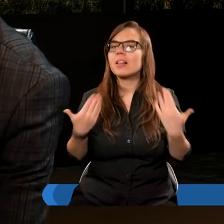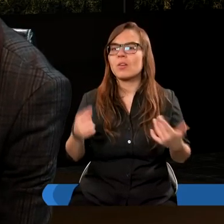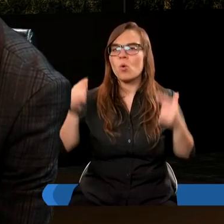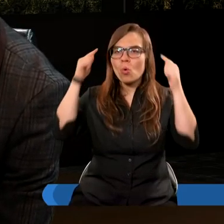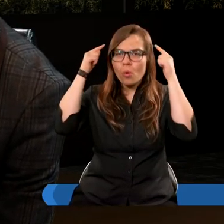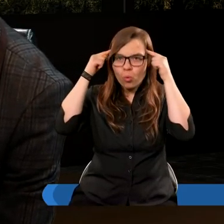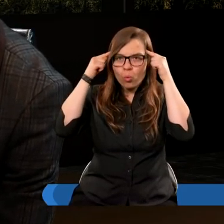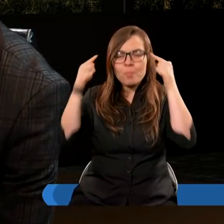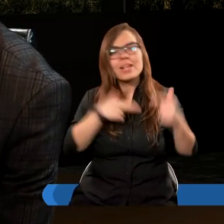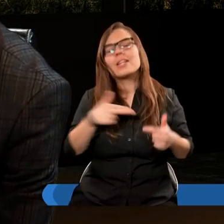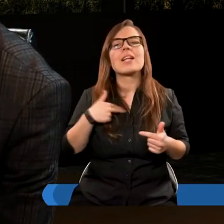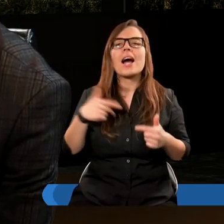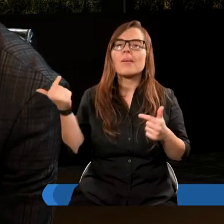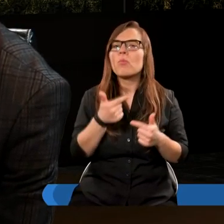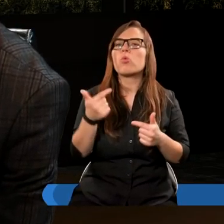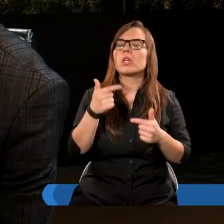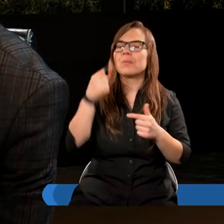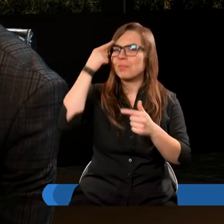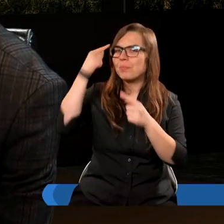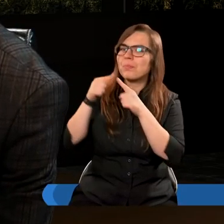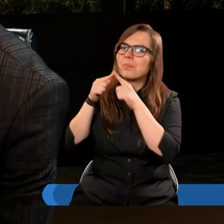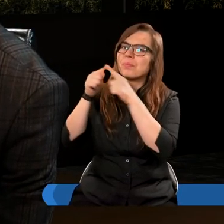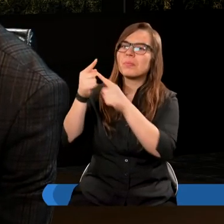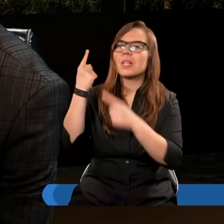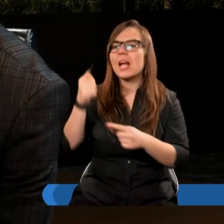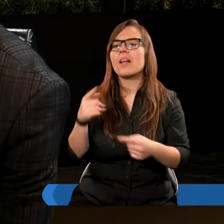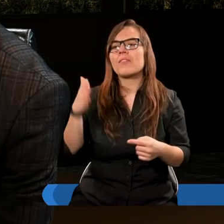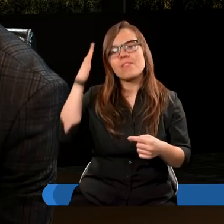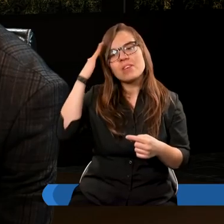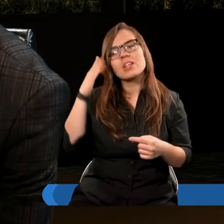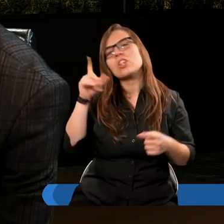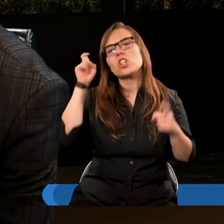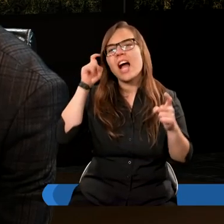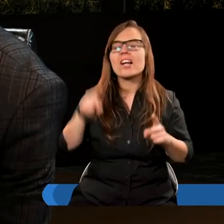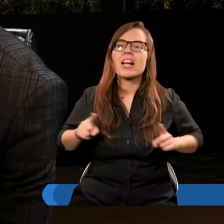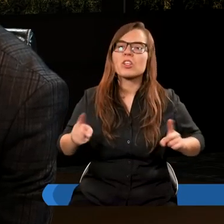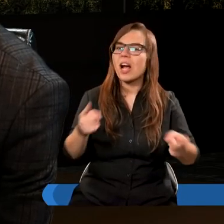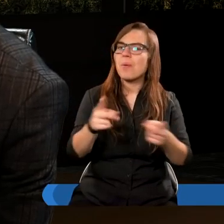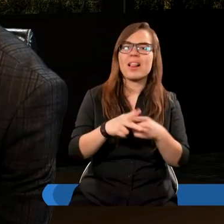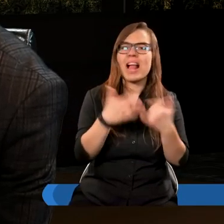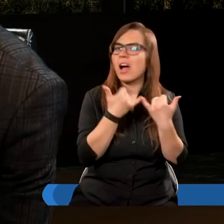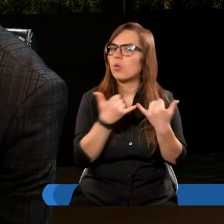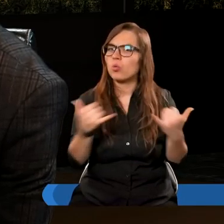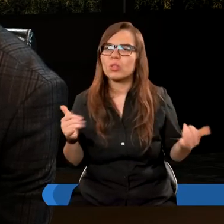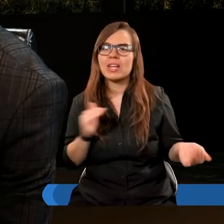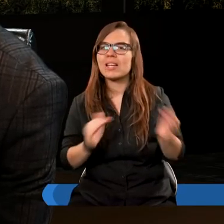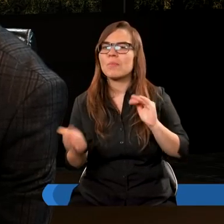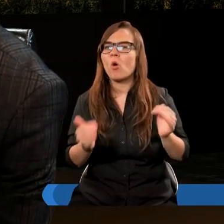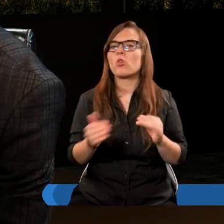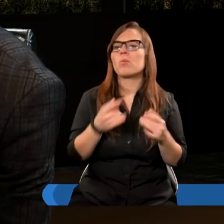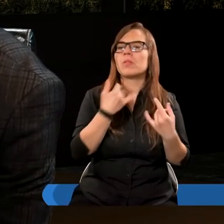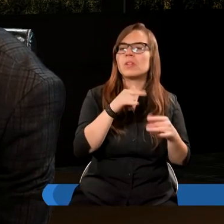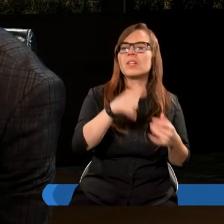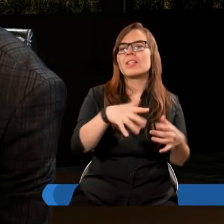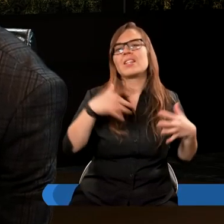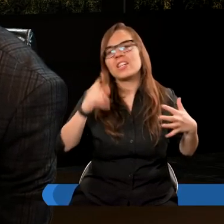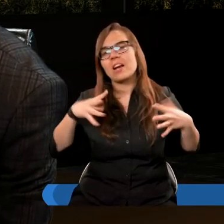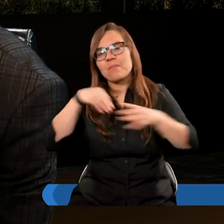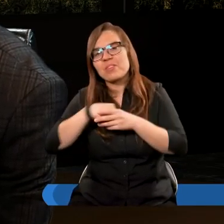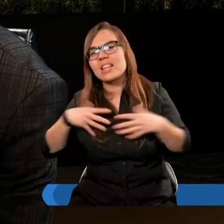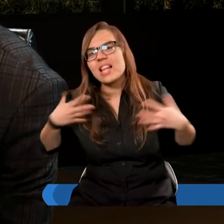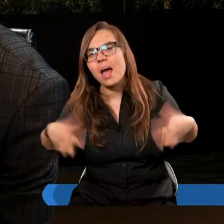czasami płata nam różne figle, łapiemy się na różnych tam właśnie takich wątpliwościach, łapiemy depresję